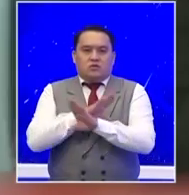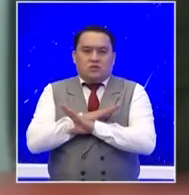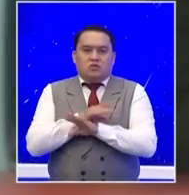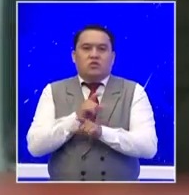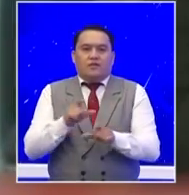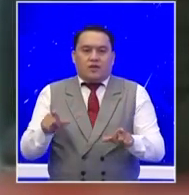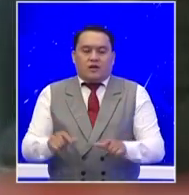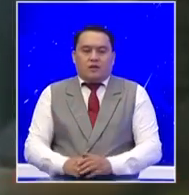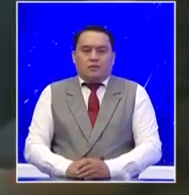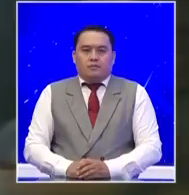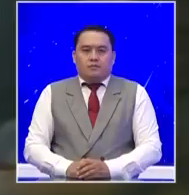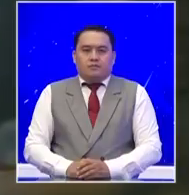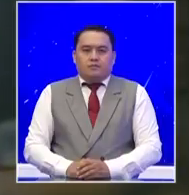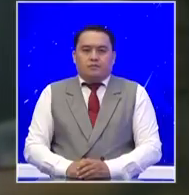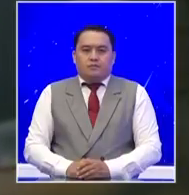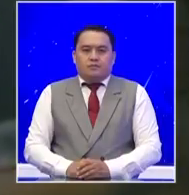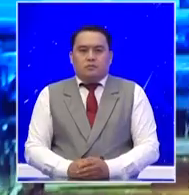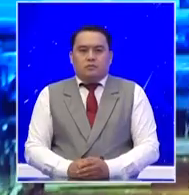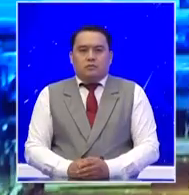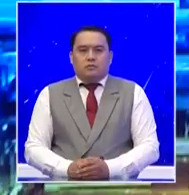человека, сообщает КТК.